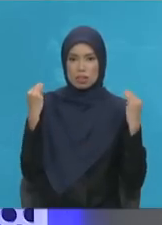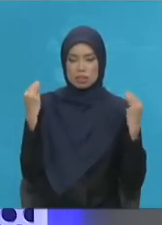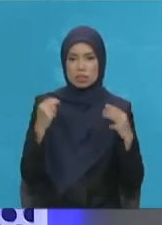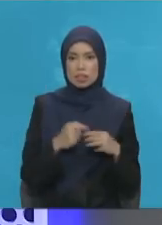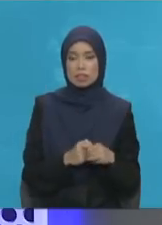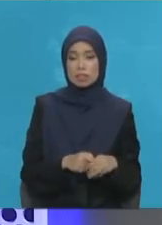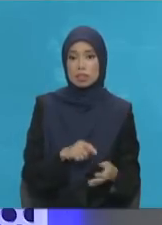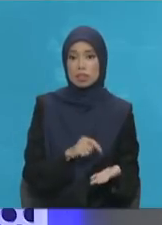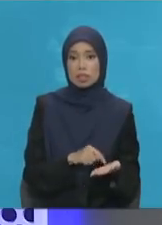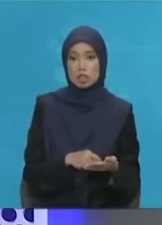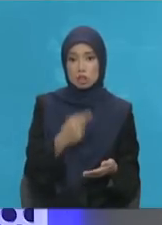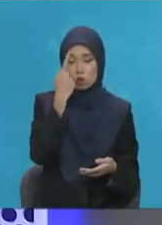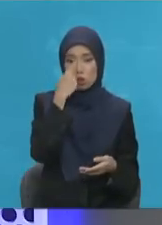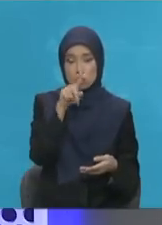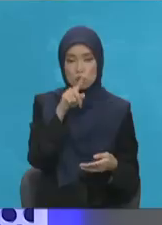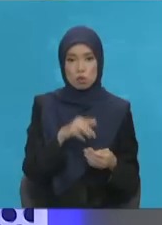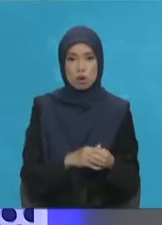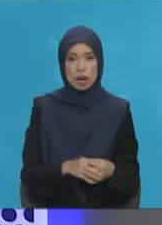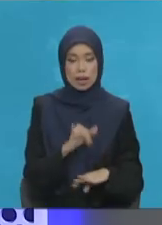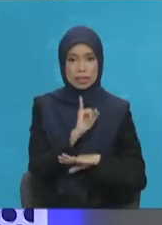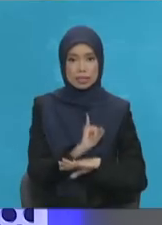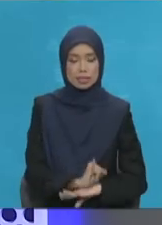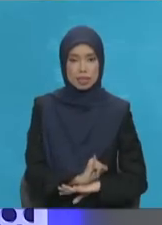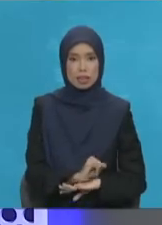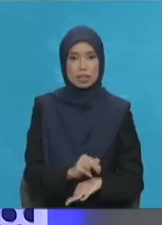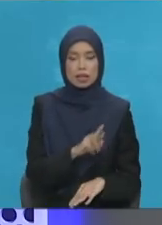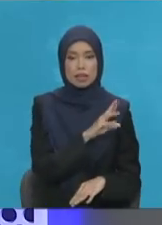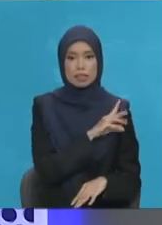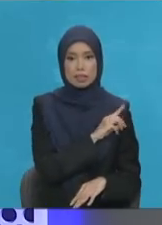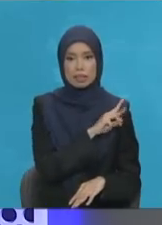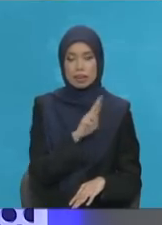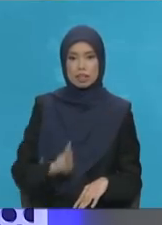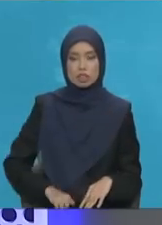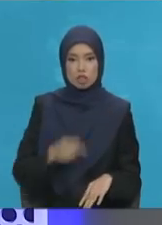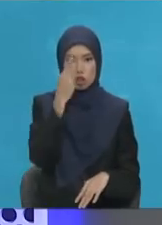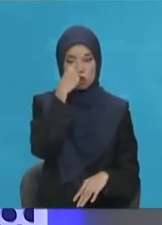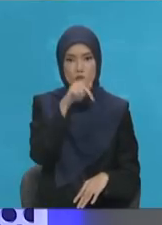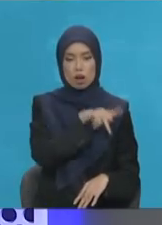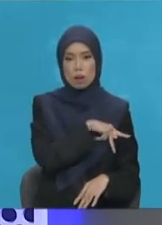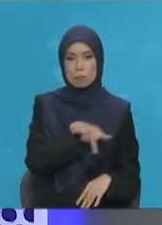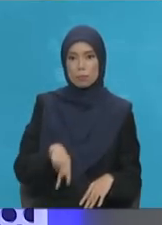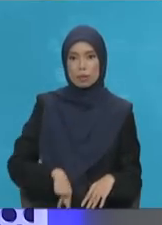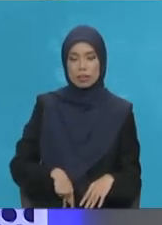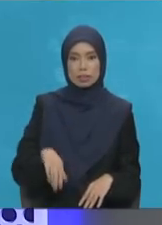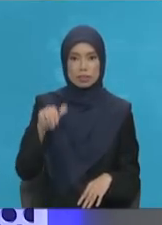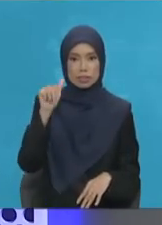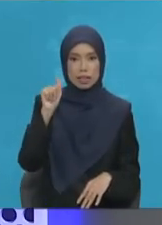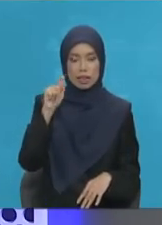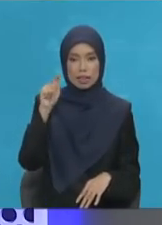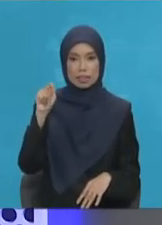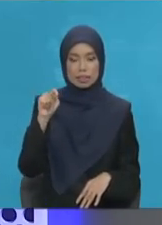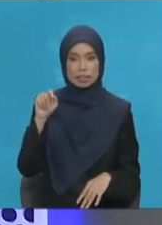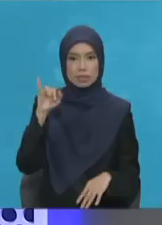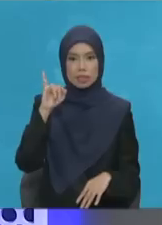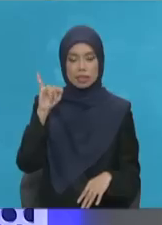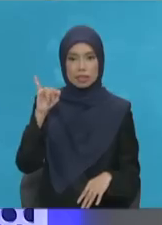istri Adat perkawinan di Raja diantara padu ke anak Anda ke bawah dunia yang maha Mulia Paduka Sri Baginda Sultan dan yang